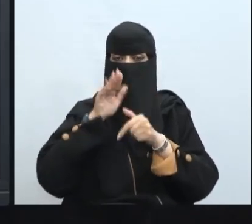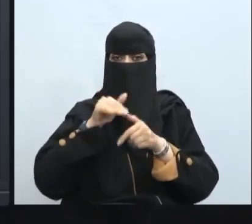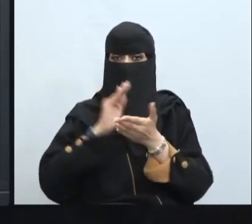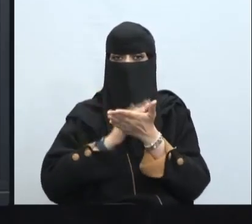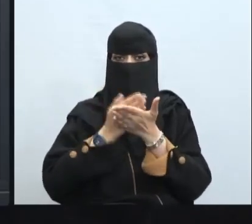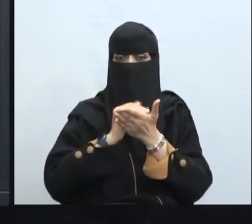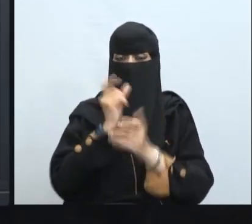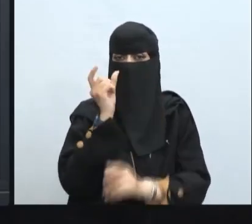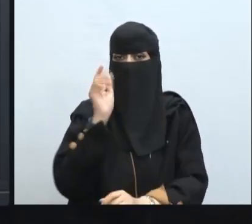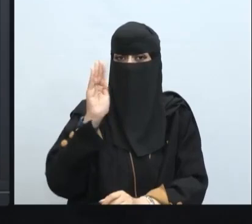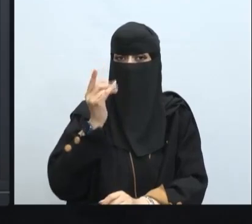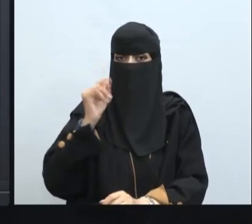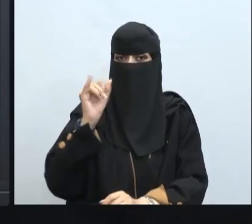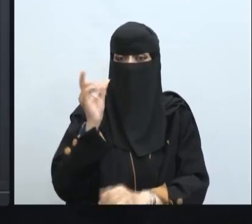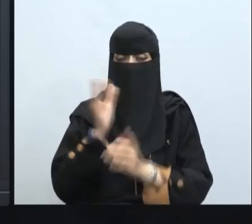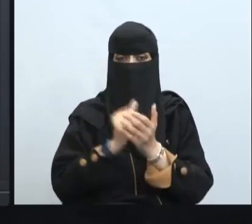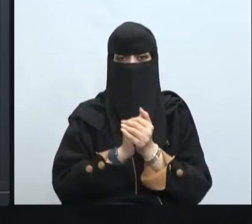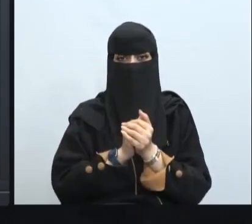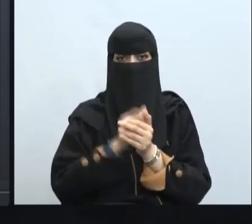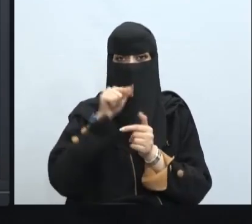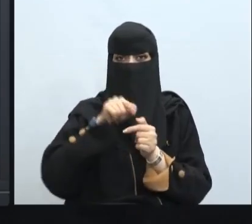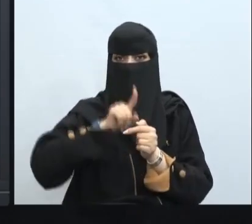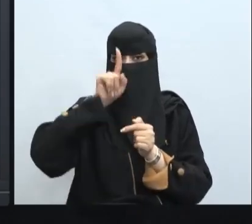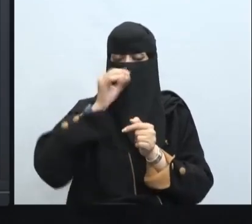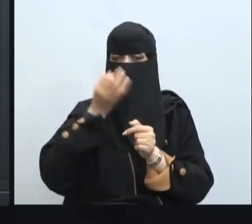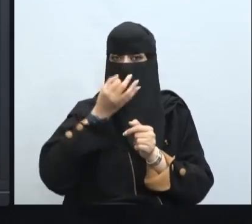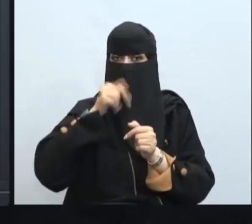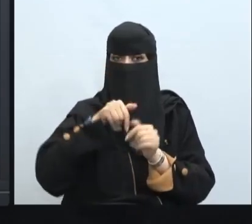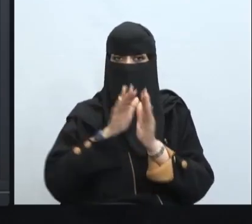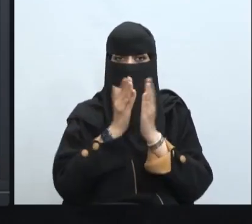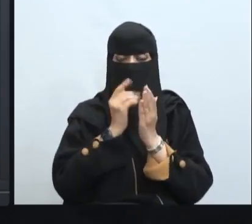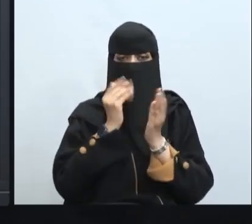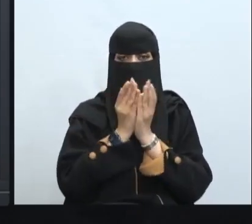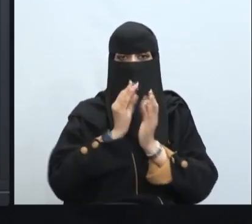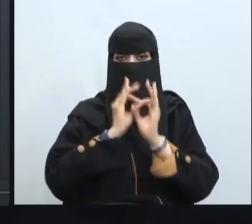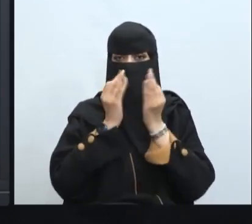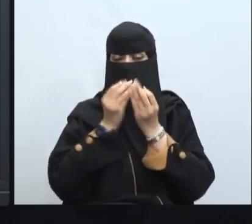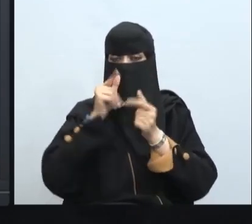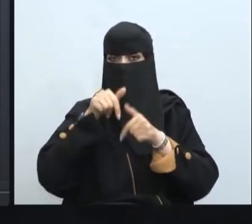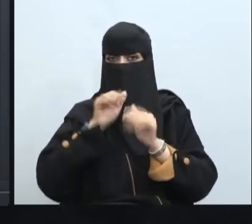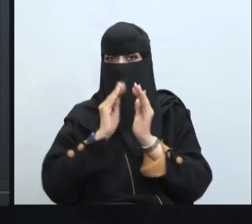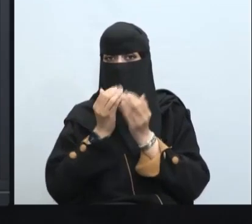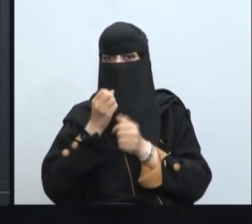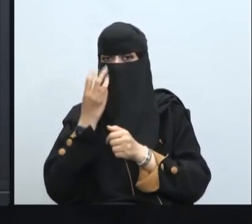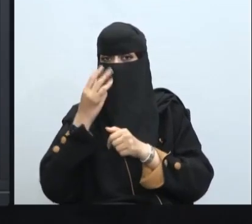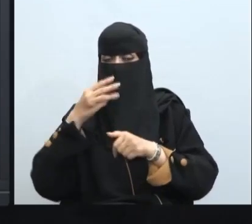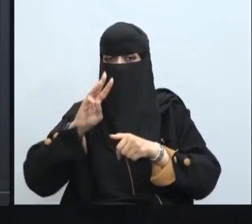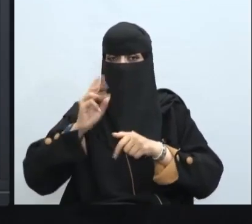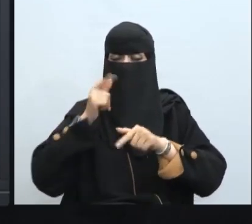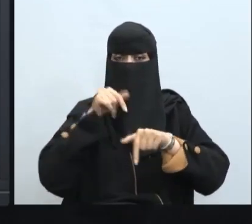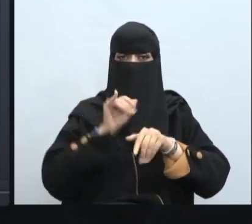الاشاره استاذه نسرين النصر اليوم حنتكلم في كتاب الدراسات الاجتماعيه للصف الثالث